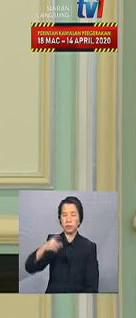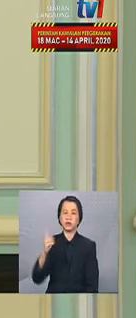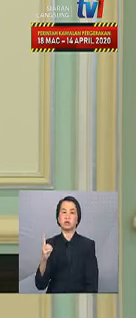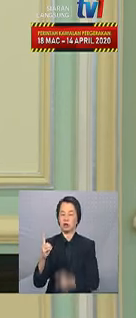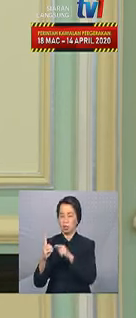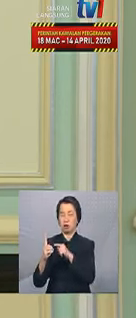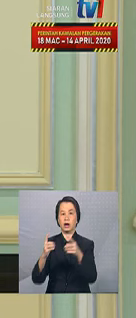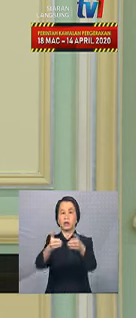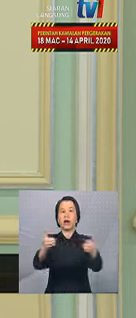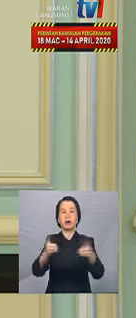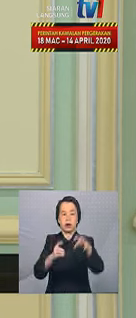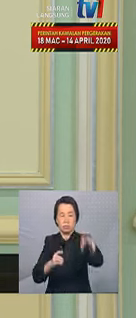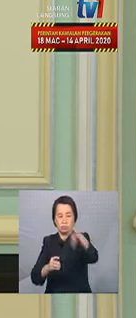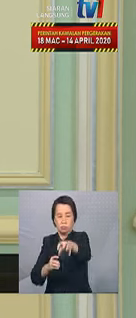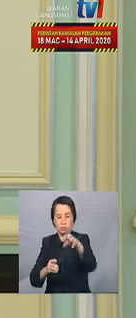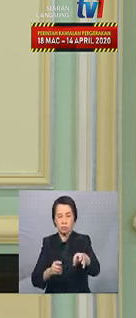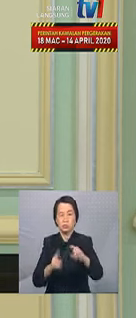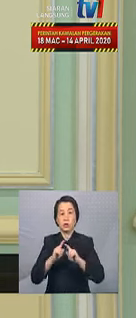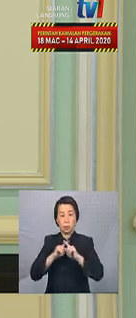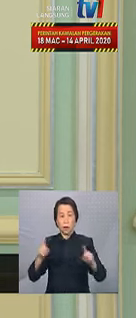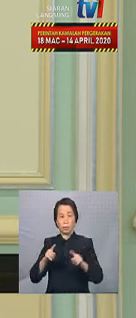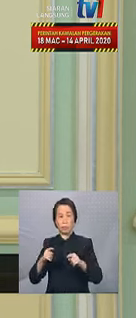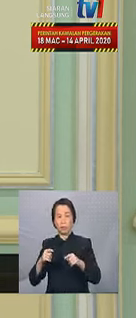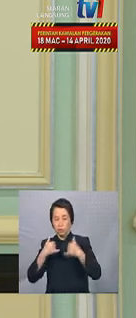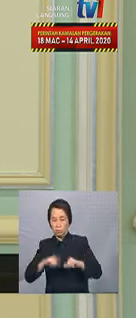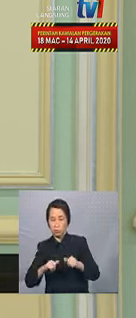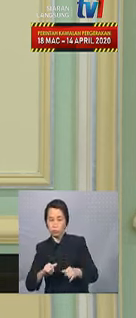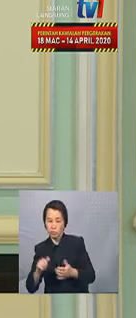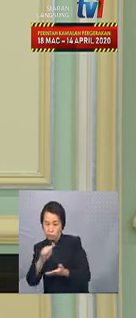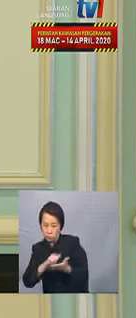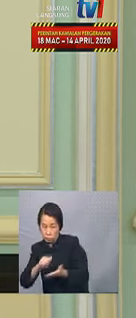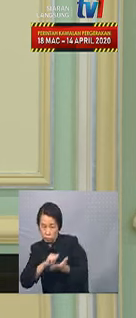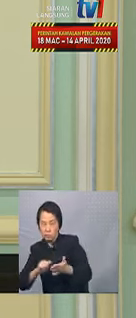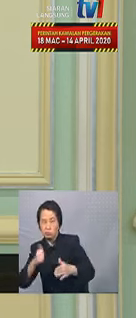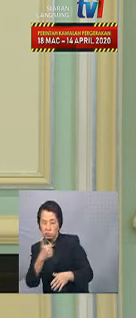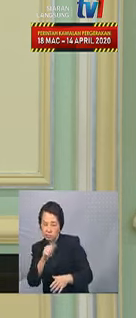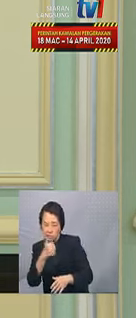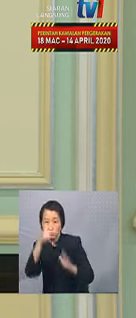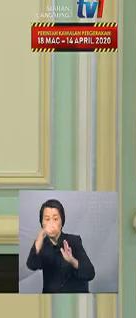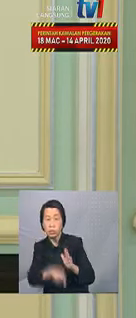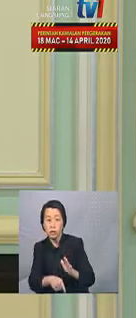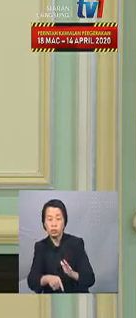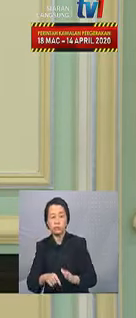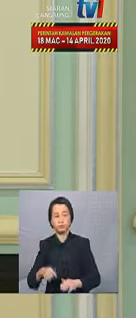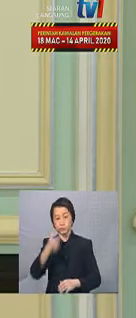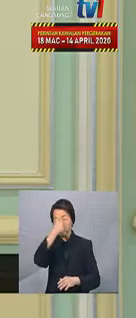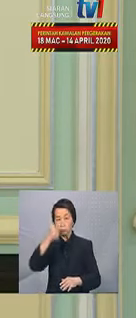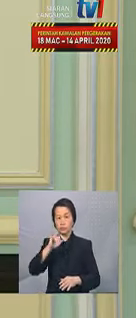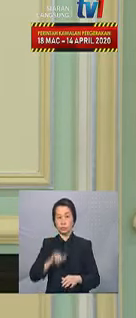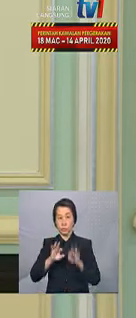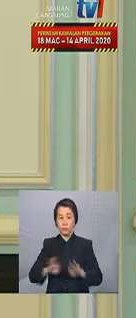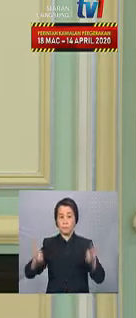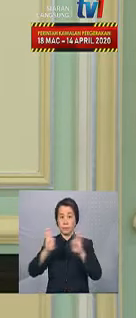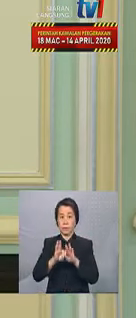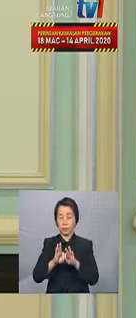PKPD. Ya. Tapi mereka masih membuat penilaian secara detail sebab yang pentingnya